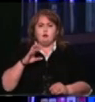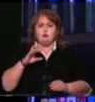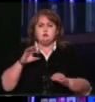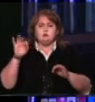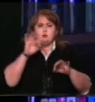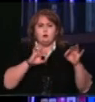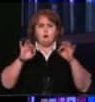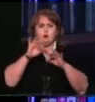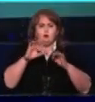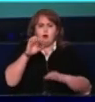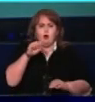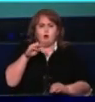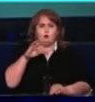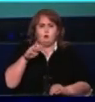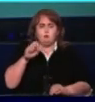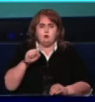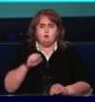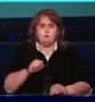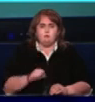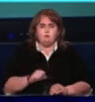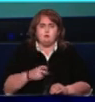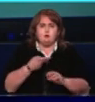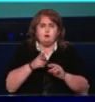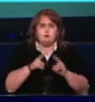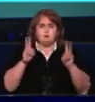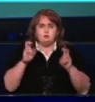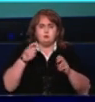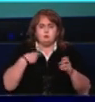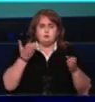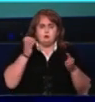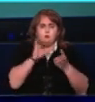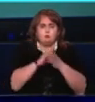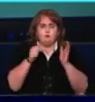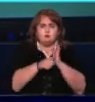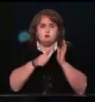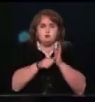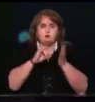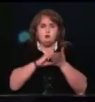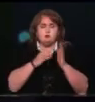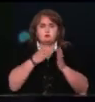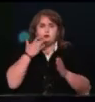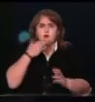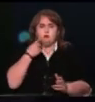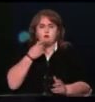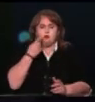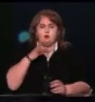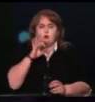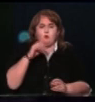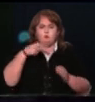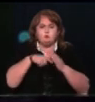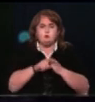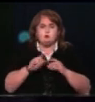строение атома. С этой темой мы с вами знакомились в 6 классе, когда говорили о